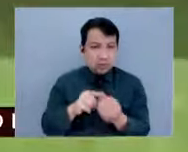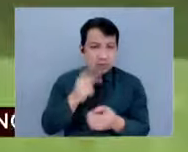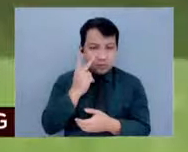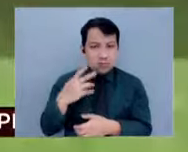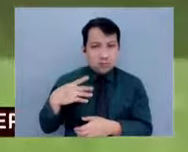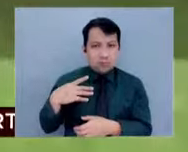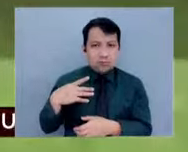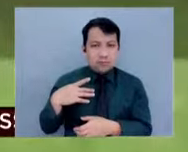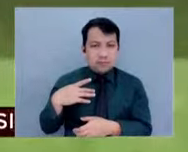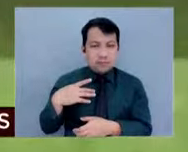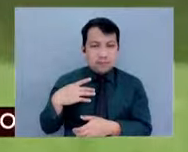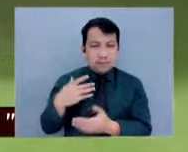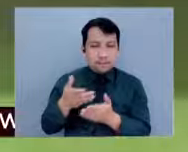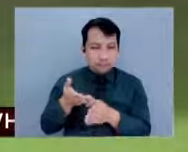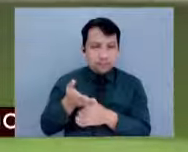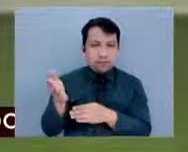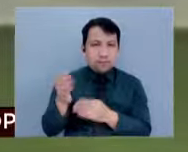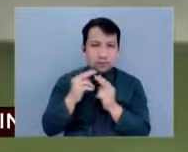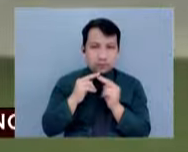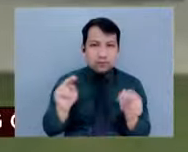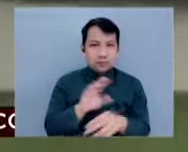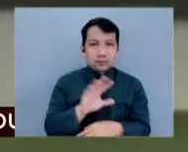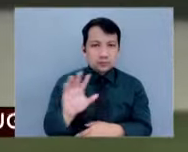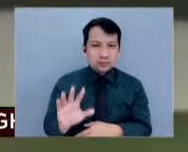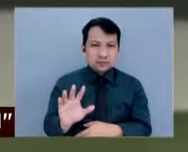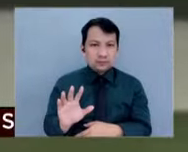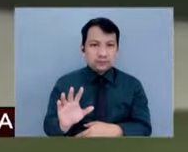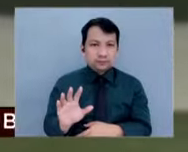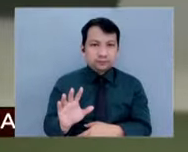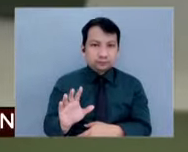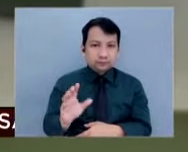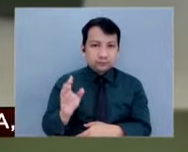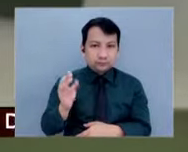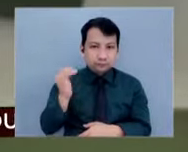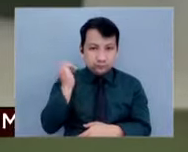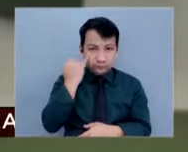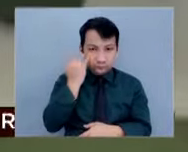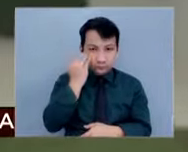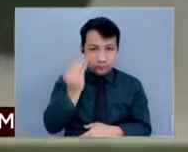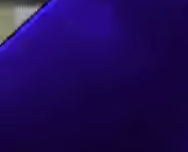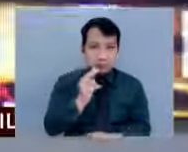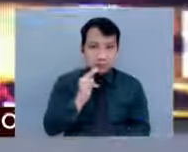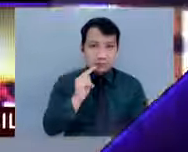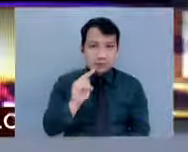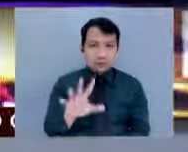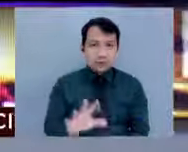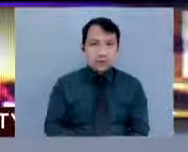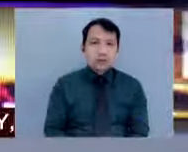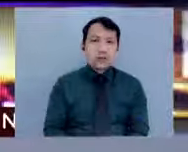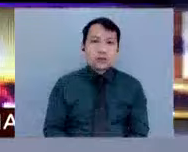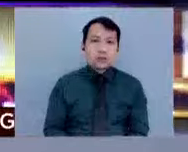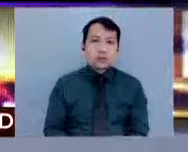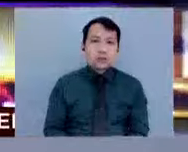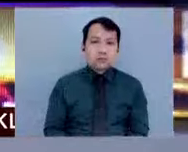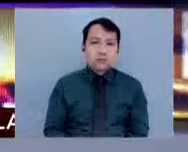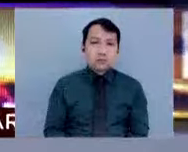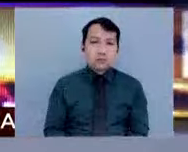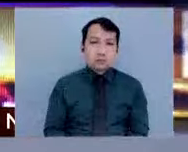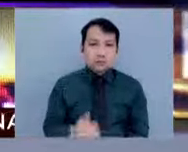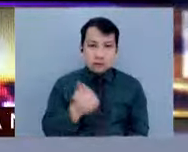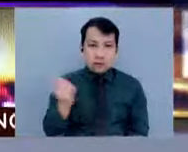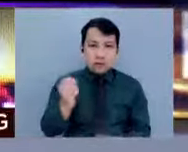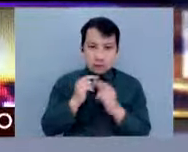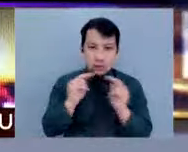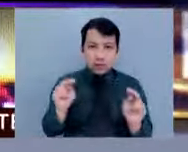course. Nagbabalita mula sa frontline, Jenny Dongon, News 5. Sa ibang balita, isa na